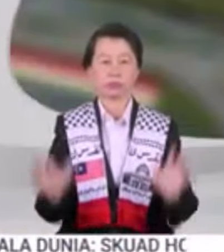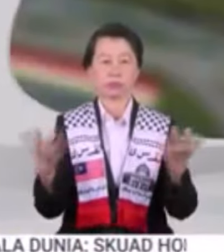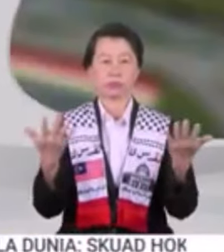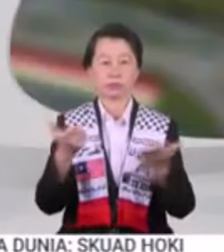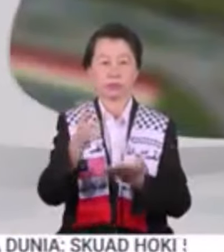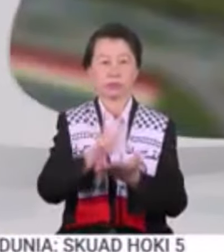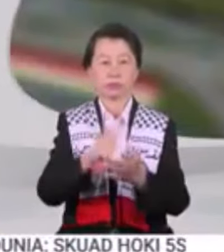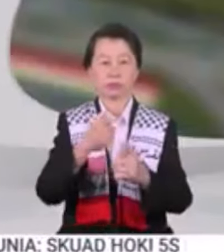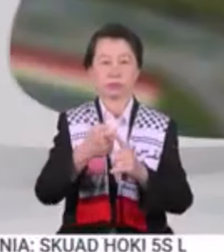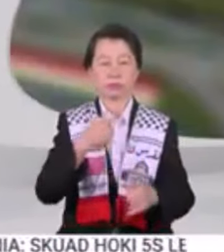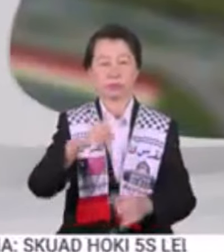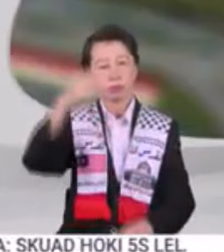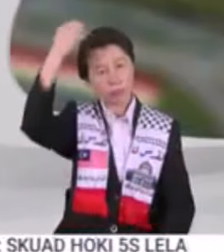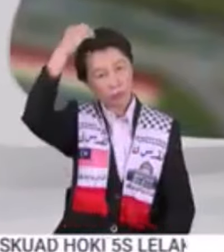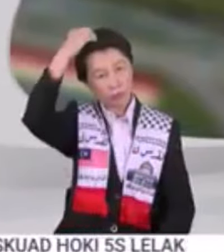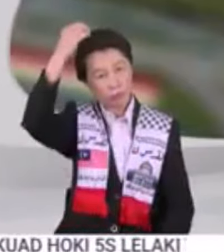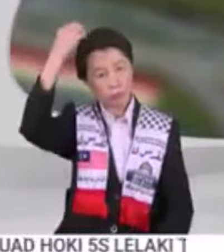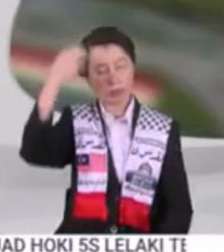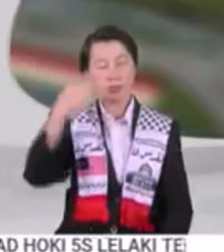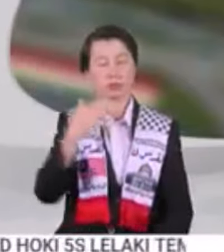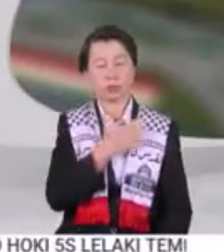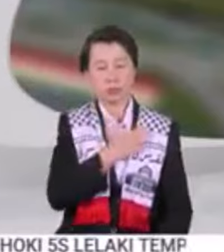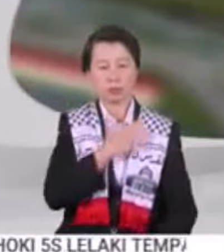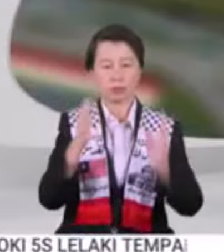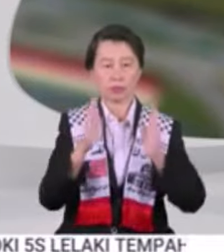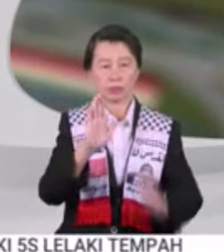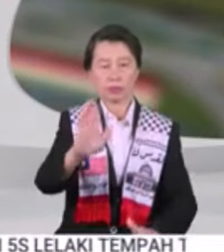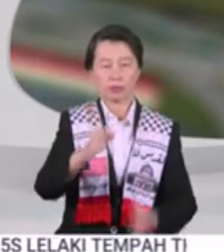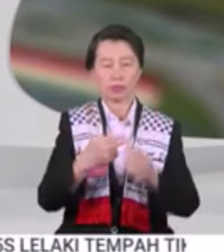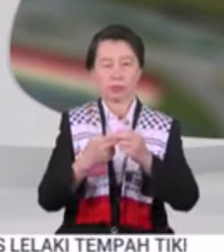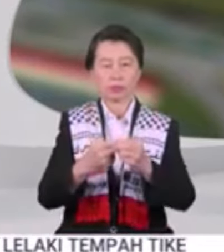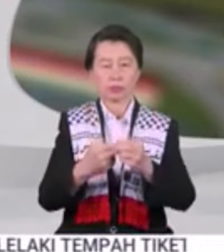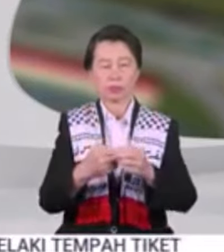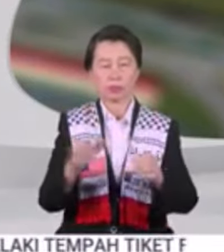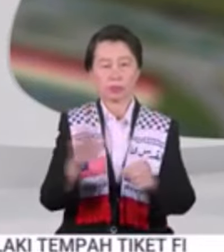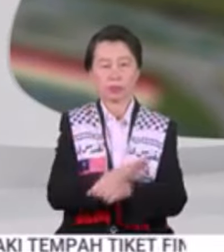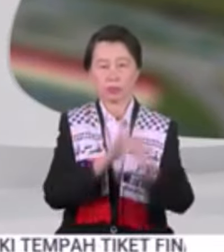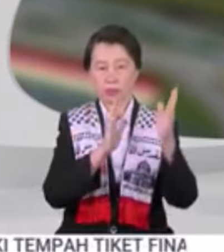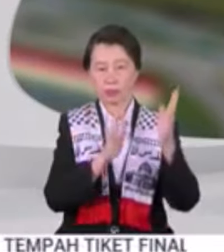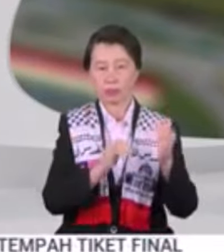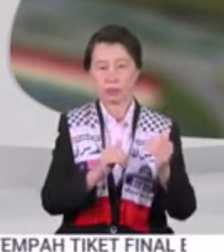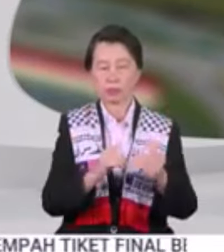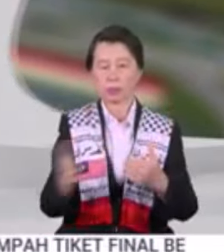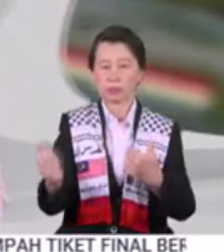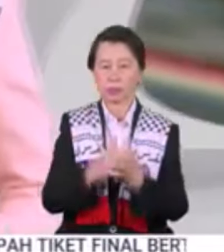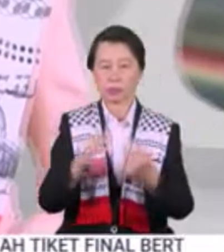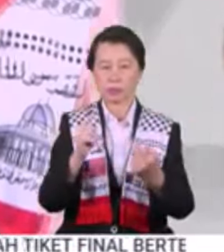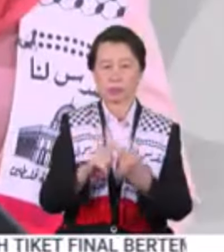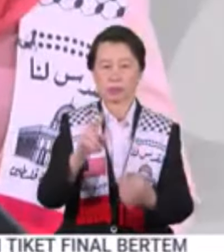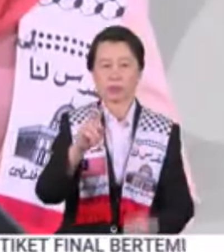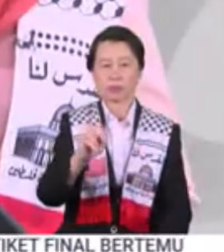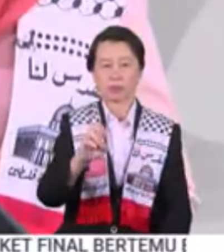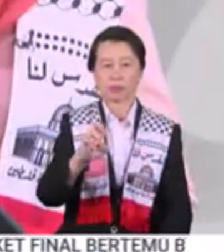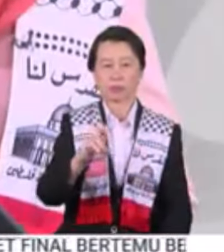Sekian laporan dari Selangor. Salam Malaysia Madani, tekad perpaduan penuhi harapan. Kembali